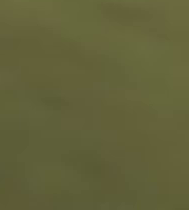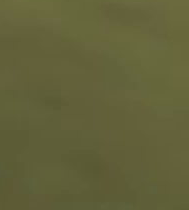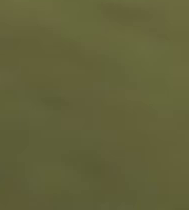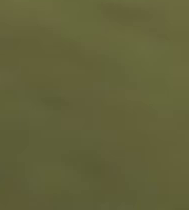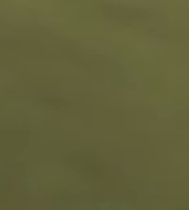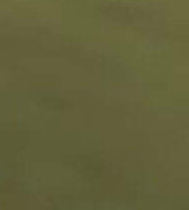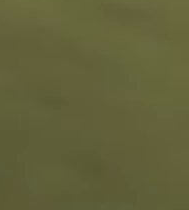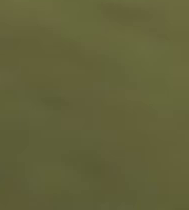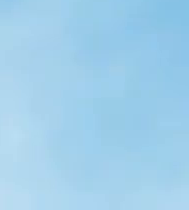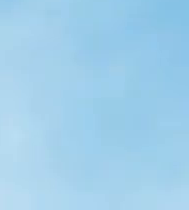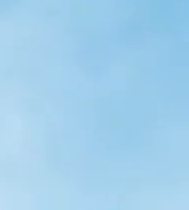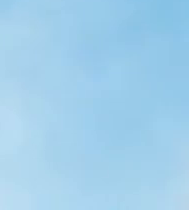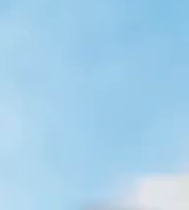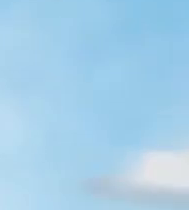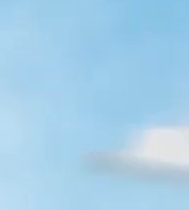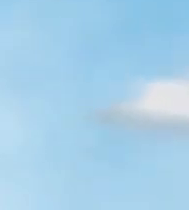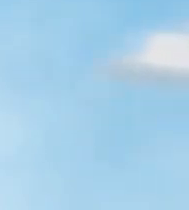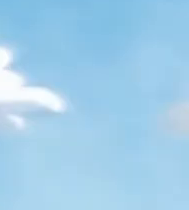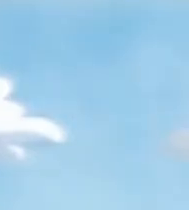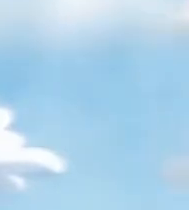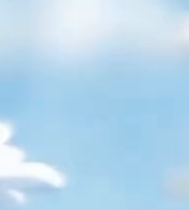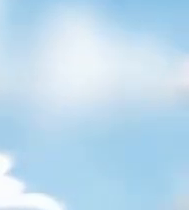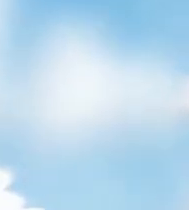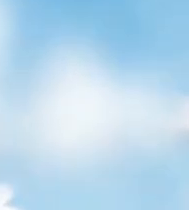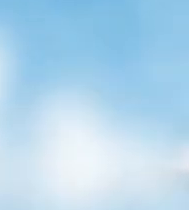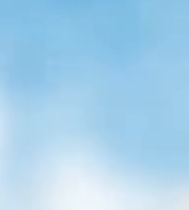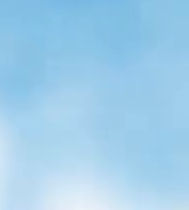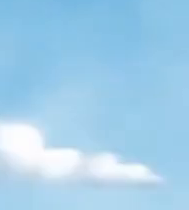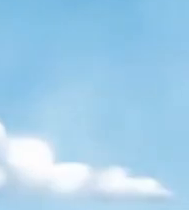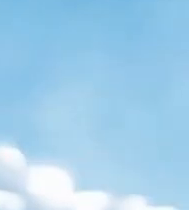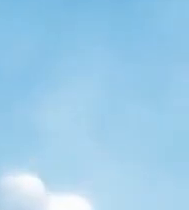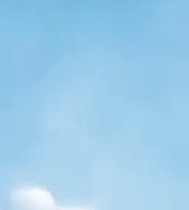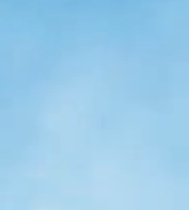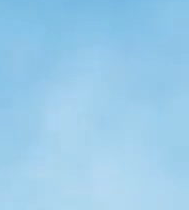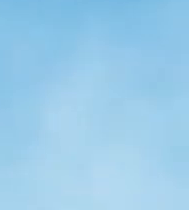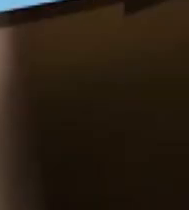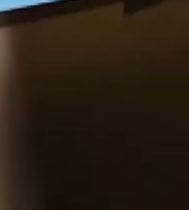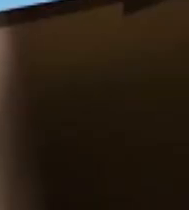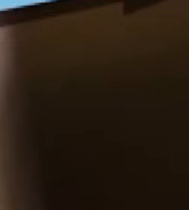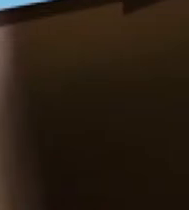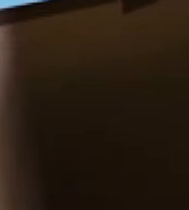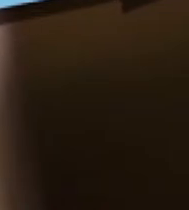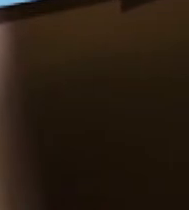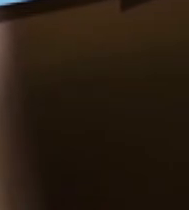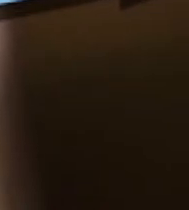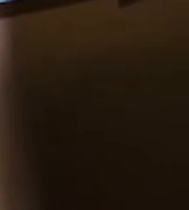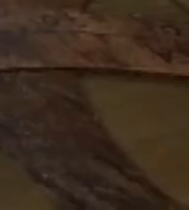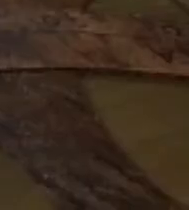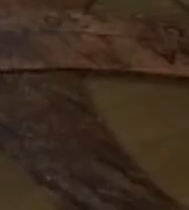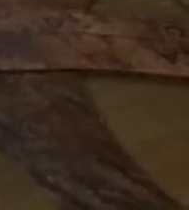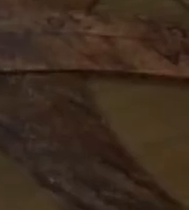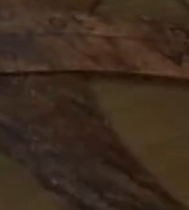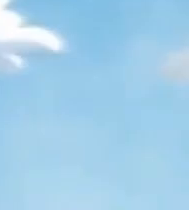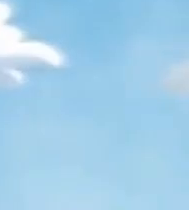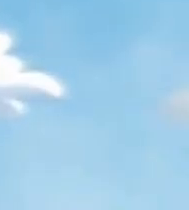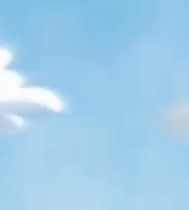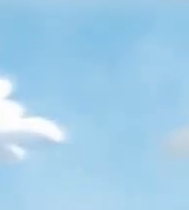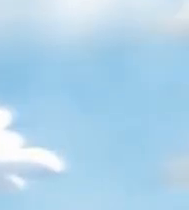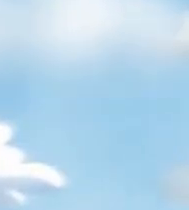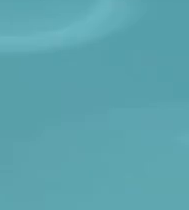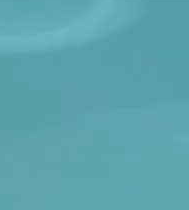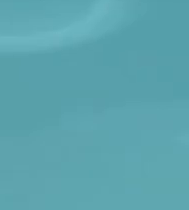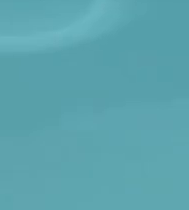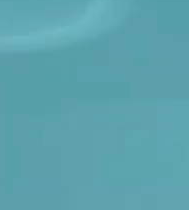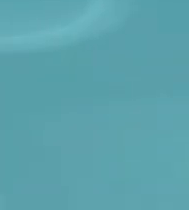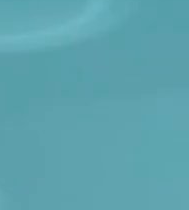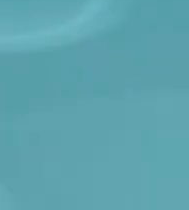100 ცალი ჰამბურგერი. დაელოდეთ შაბათს და კვირას. მაშველები ძალიან საინტერესო შეჯიბრისთვის